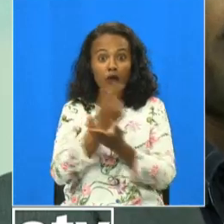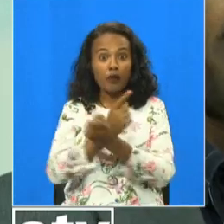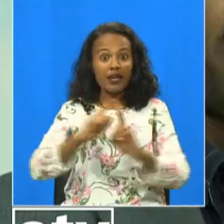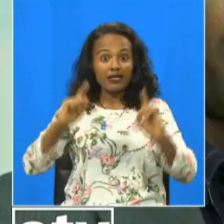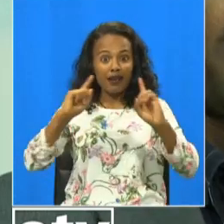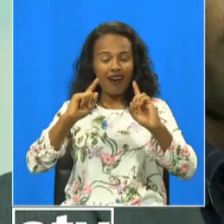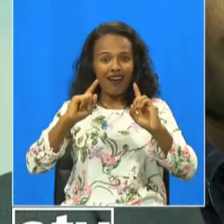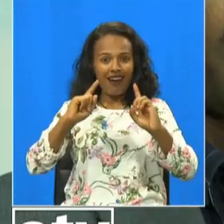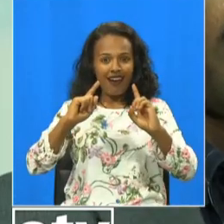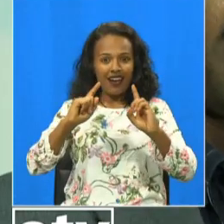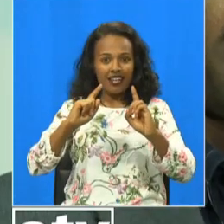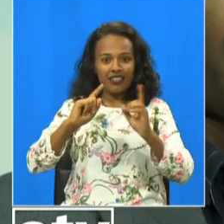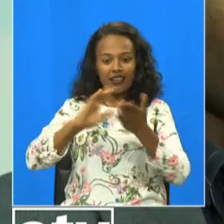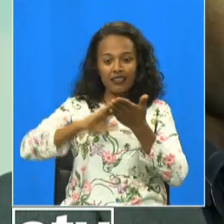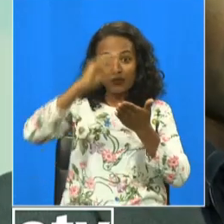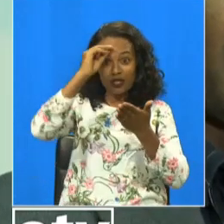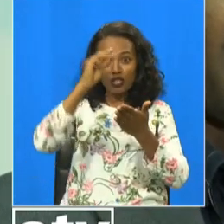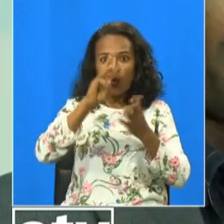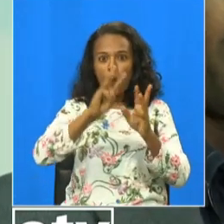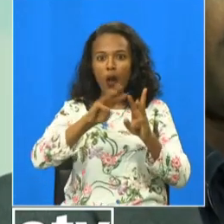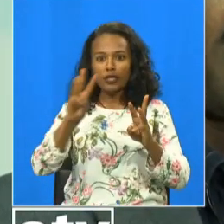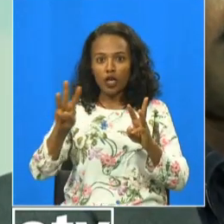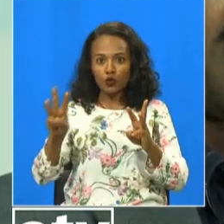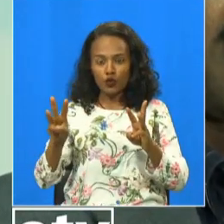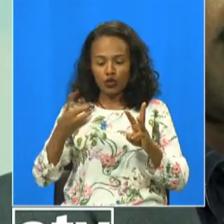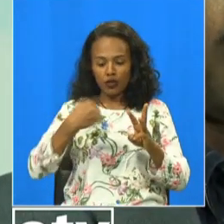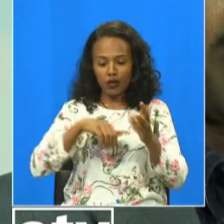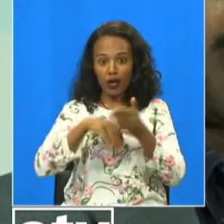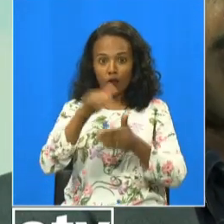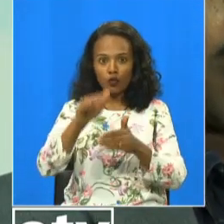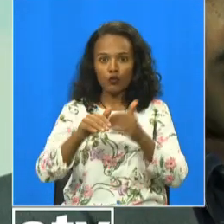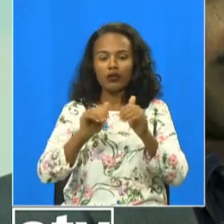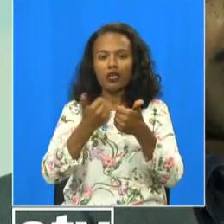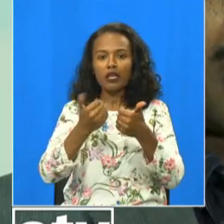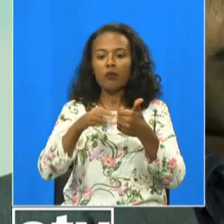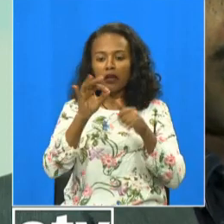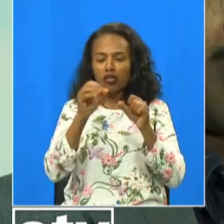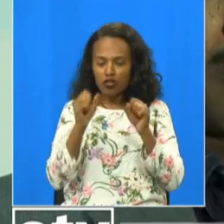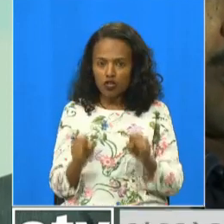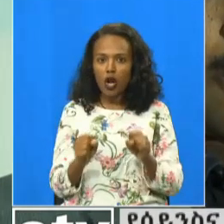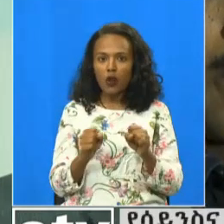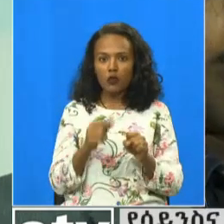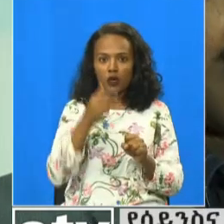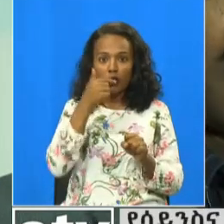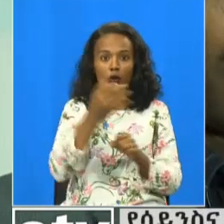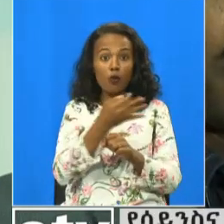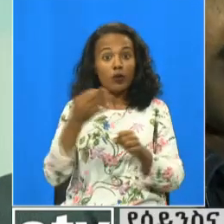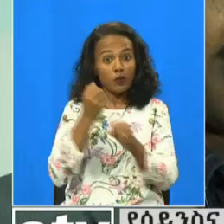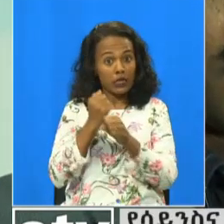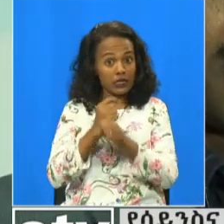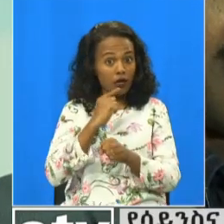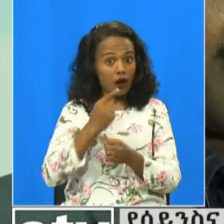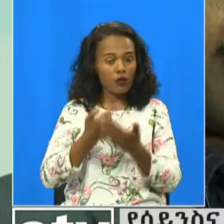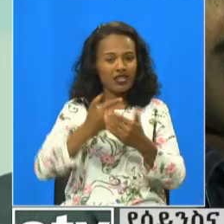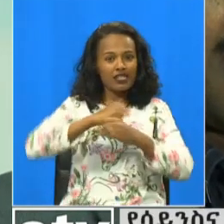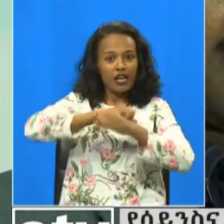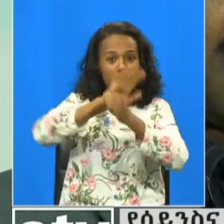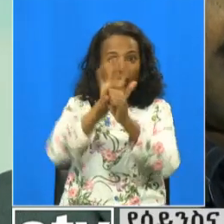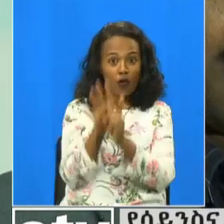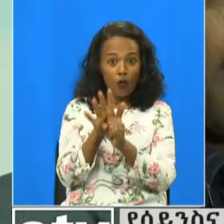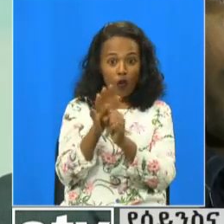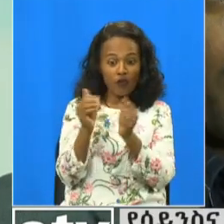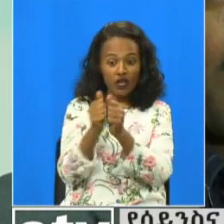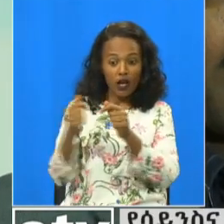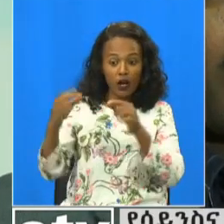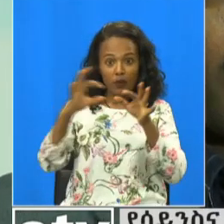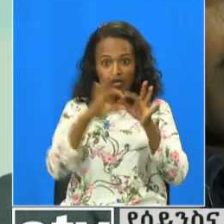የትምህርት ዌብሳይቶችን ከኛ የሚወጡ ዲጂታል ላይብረሪዎችን አክሰስ ያረጋሉ የሚል እነሱም በደንብ እየሰሩበት ነው አሁን በዚህ ከኮቪድ ሪስፖንስ